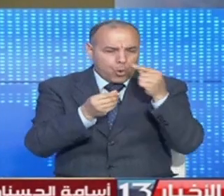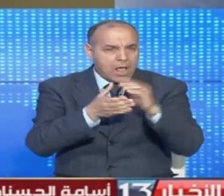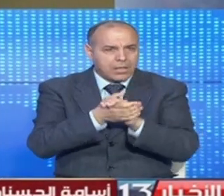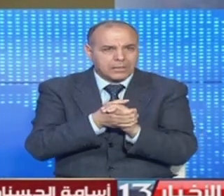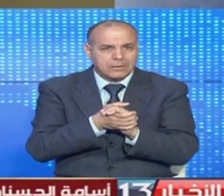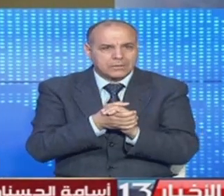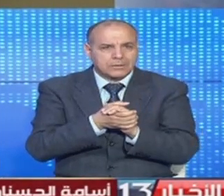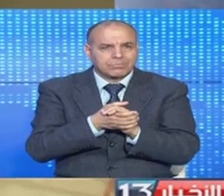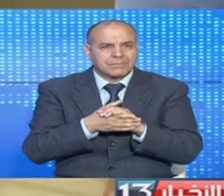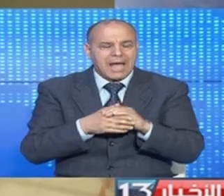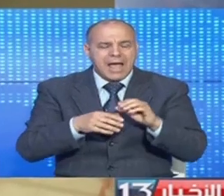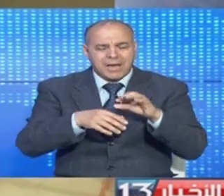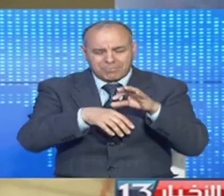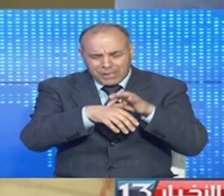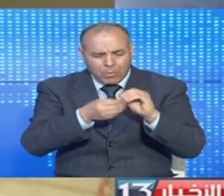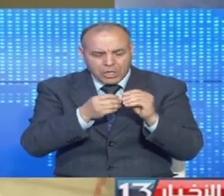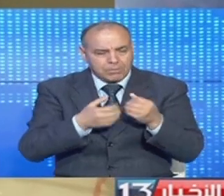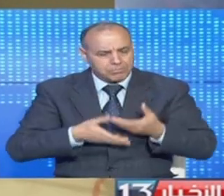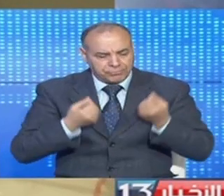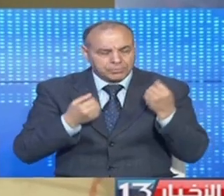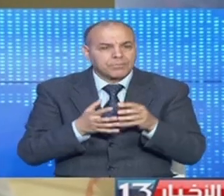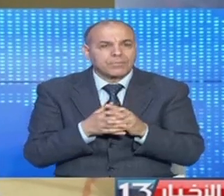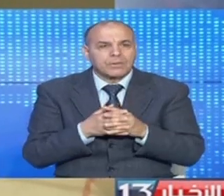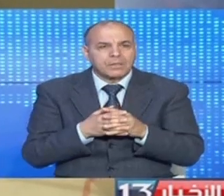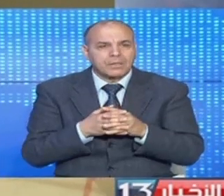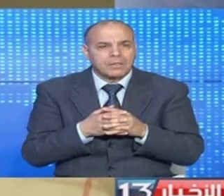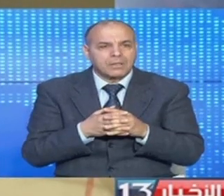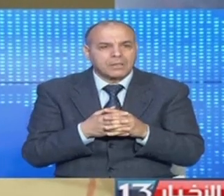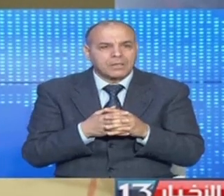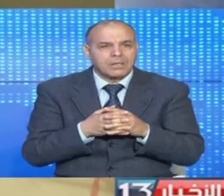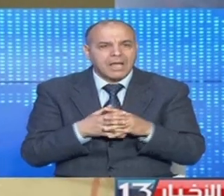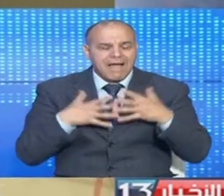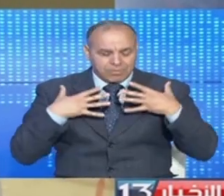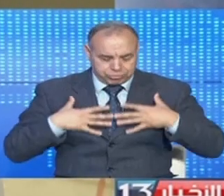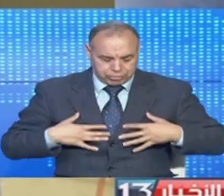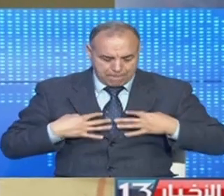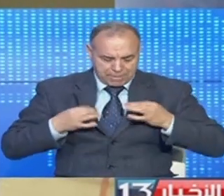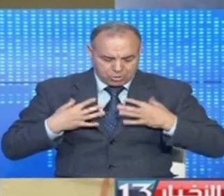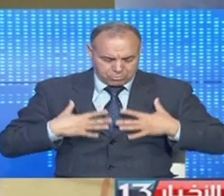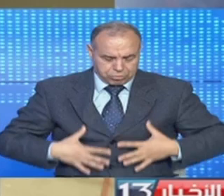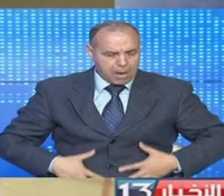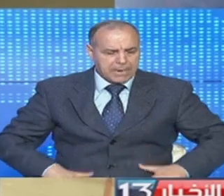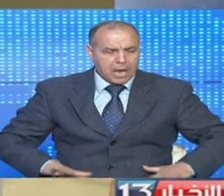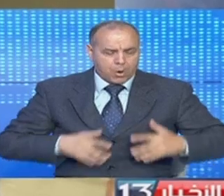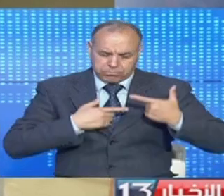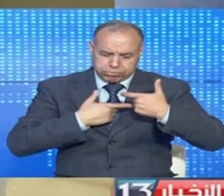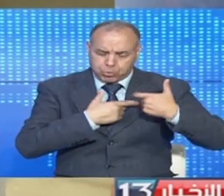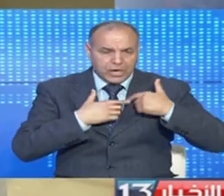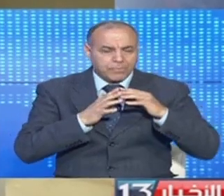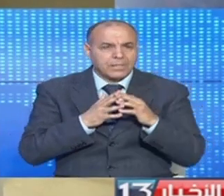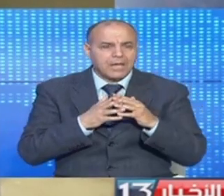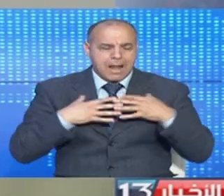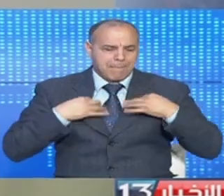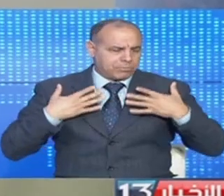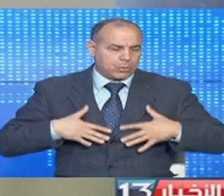تنحي لانفيكتاسيون من اي مريض. فهمت؟ الانفكتاسيون اللي هي على البشم البر مش من داخل. على